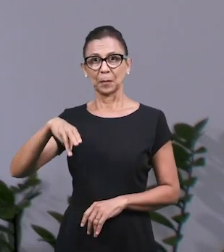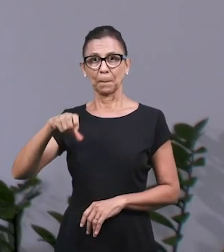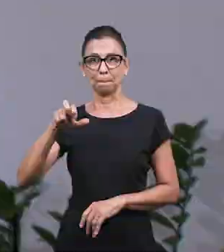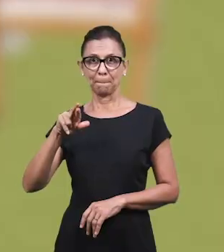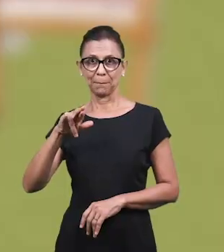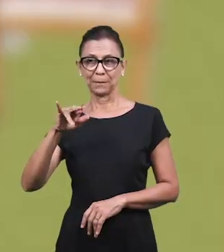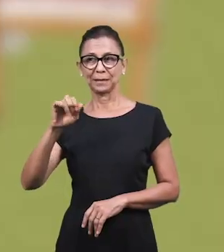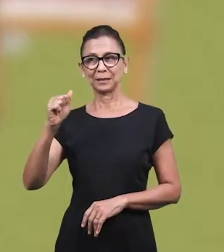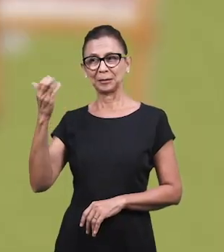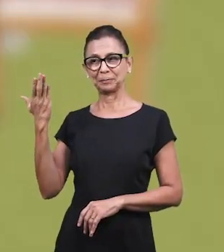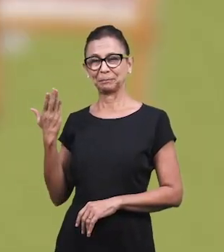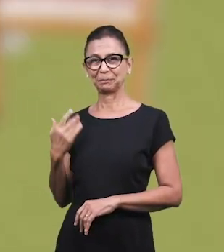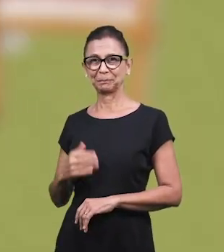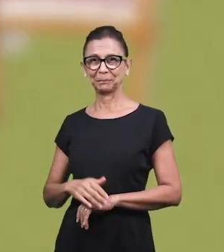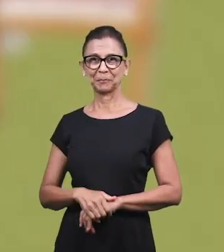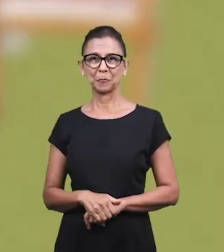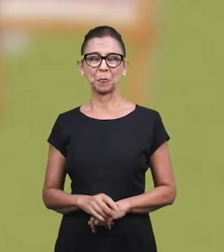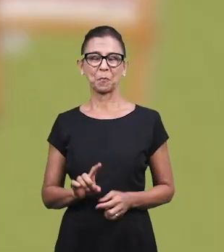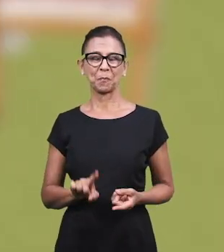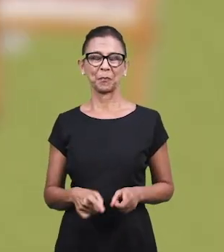Marie Paula Dalla.